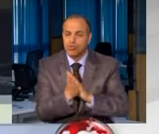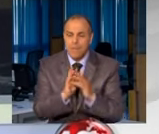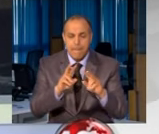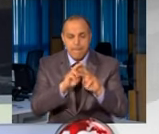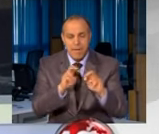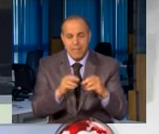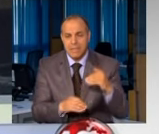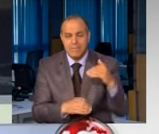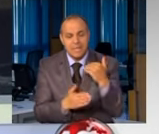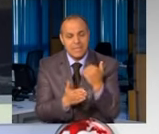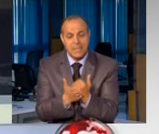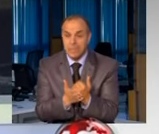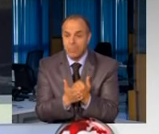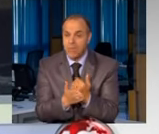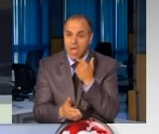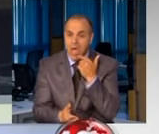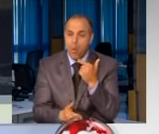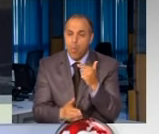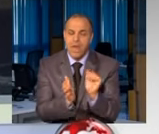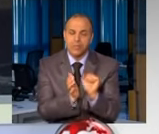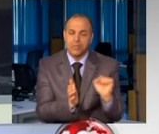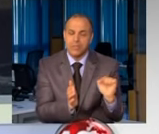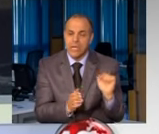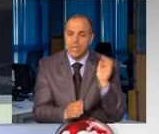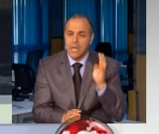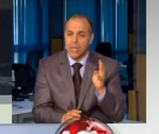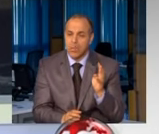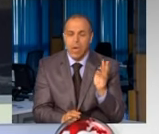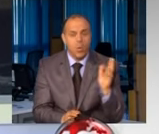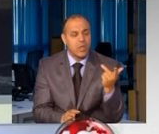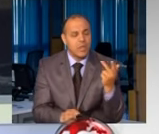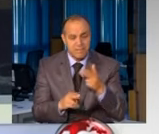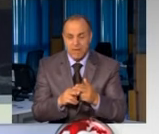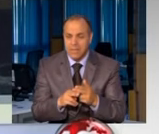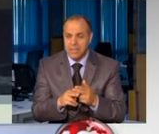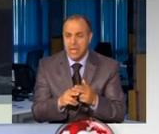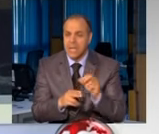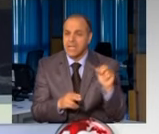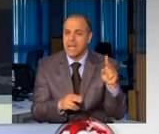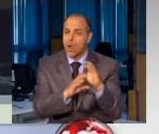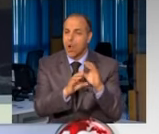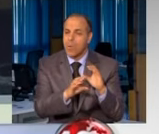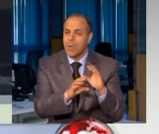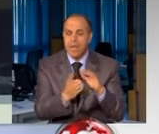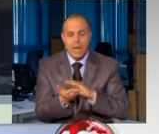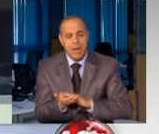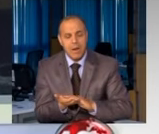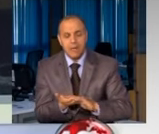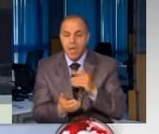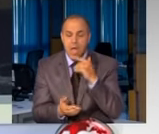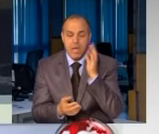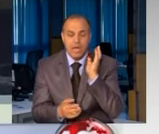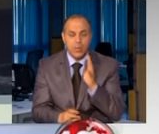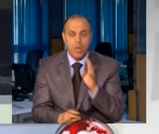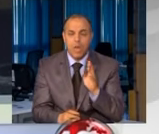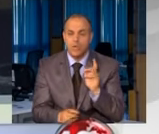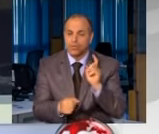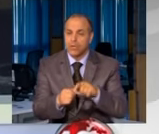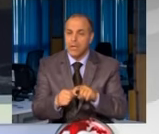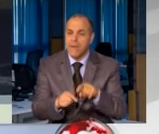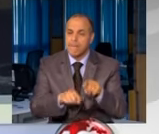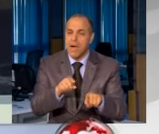البحوث للتنمية الاقتصادية والاجتماعية ندوة بصفاقس حول النقل العمومي البري، ندوة شاركت